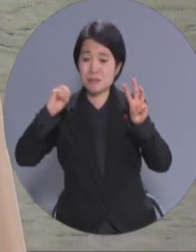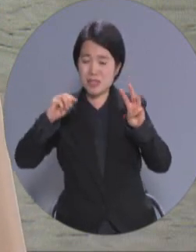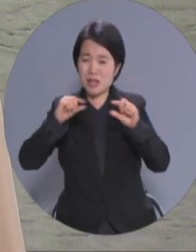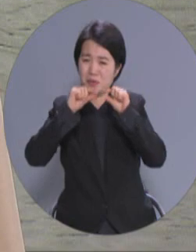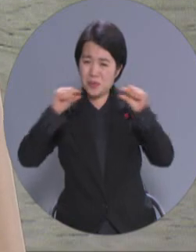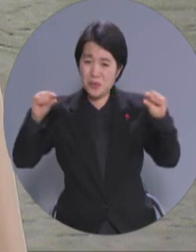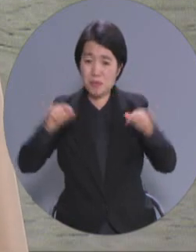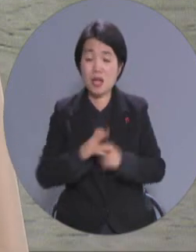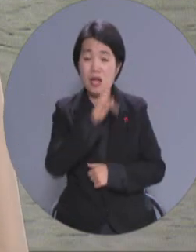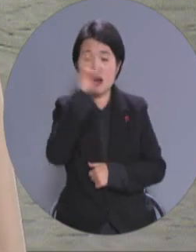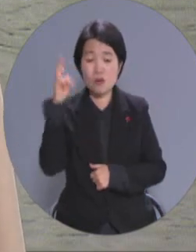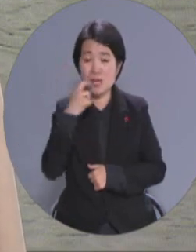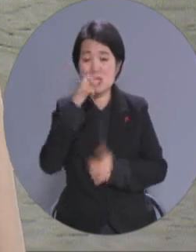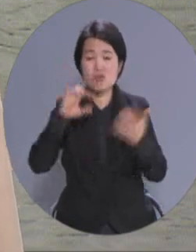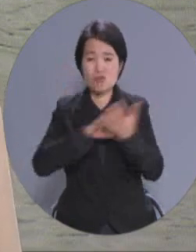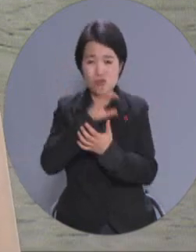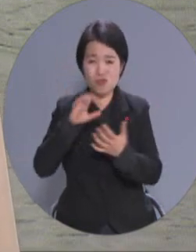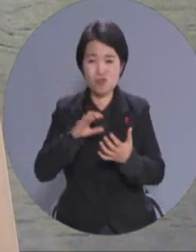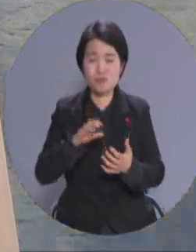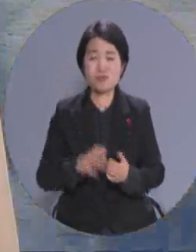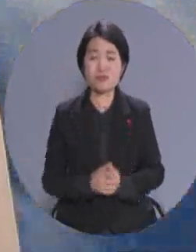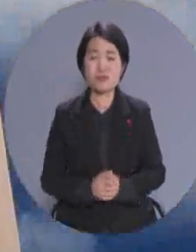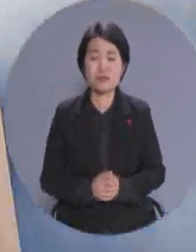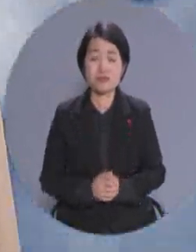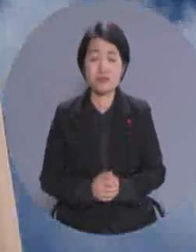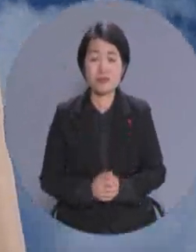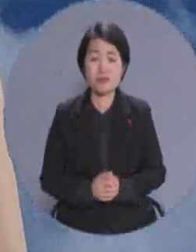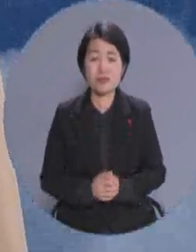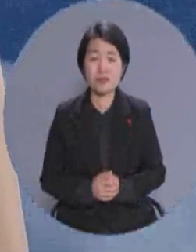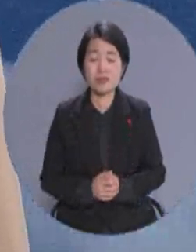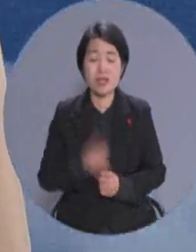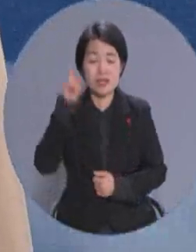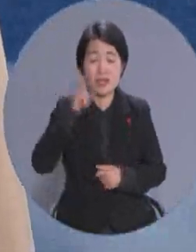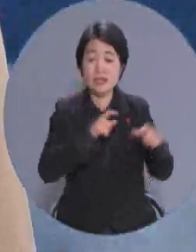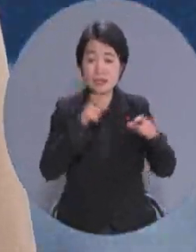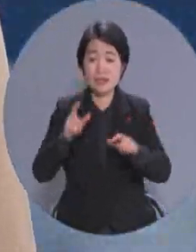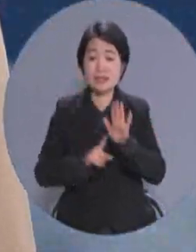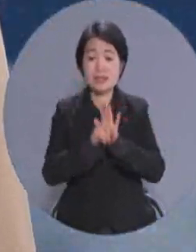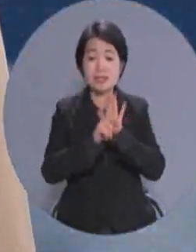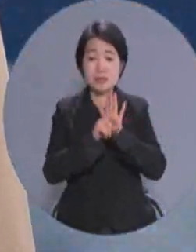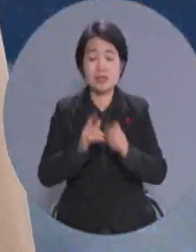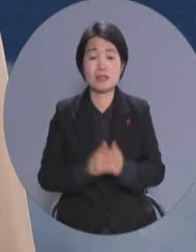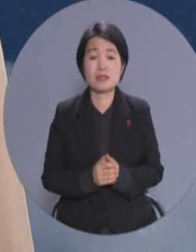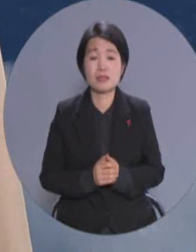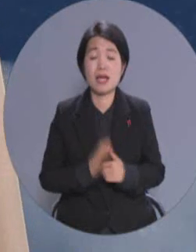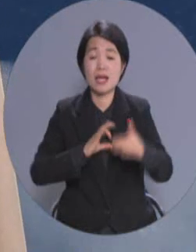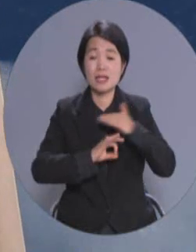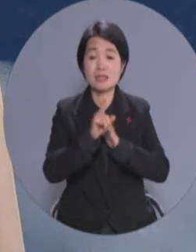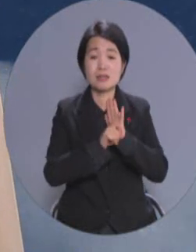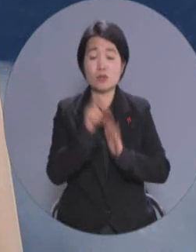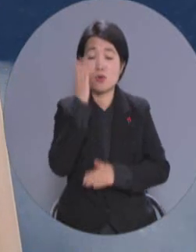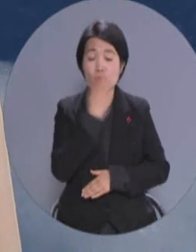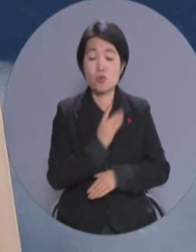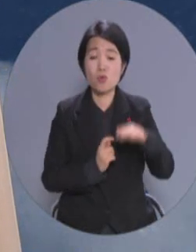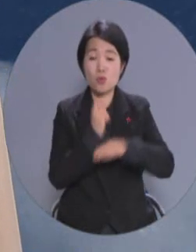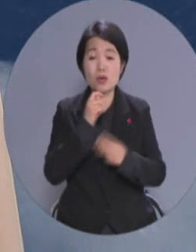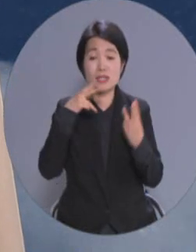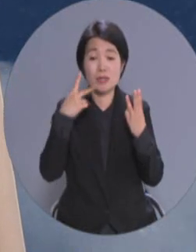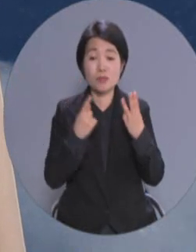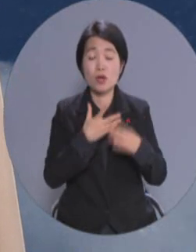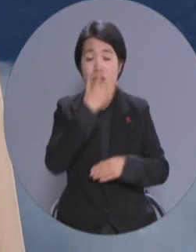오후부터는 다시 구름만 많겠습니다 자세한 내일 지역별 기온 보겠습니다 아침 기온은 여수아 고흥